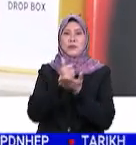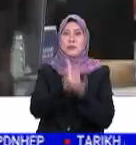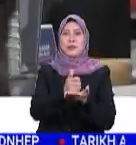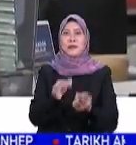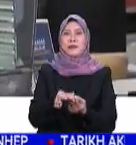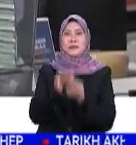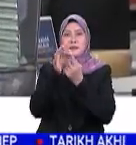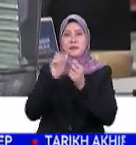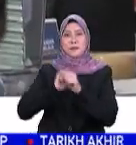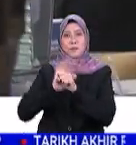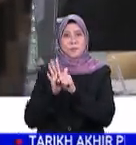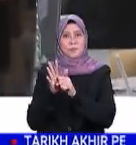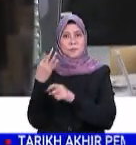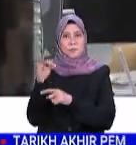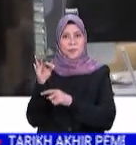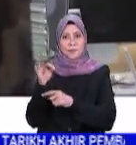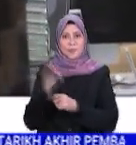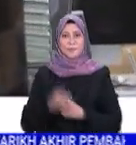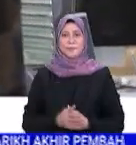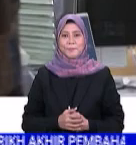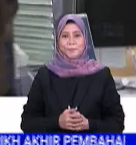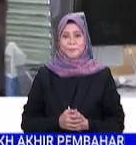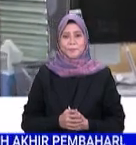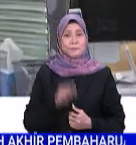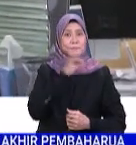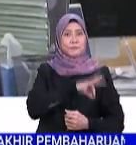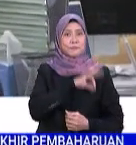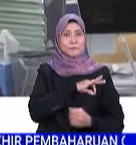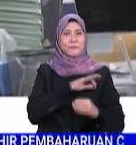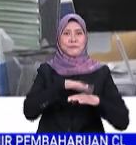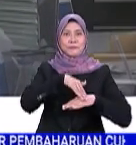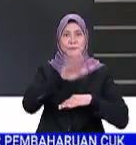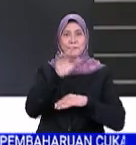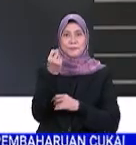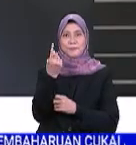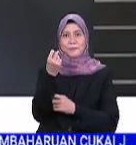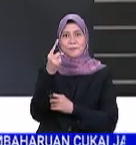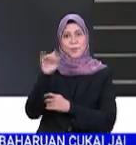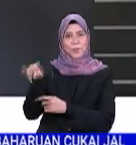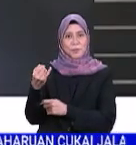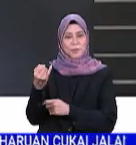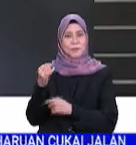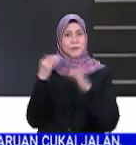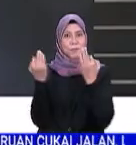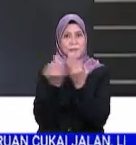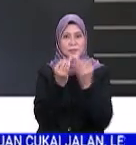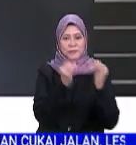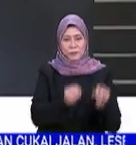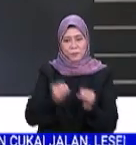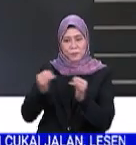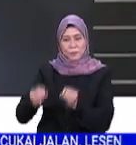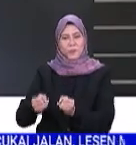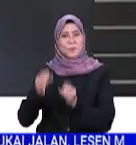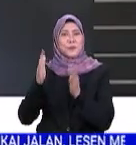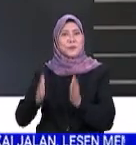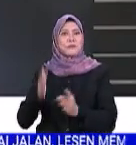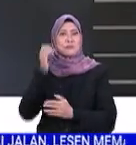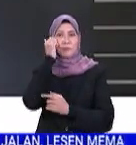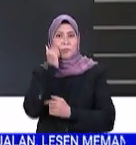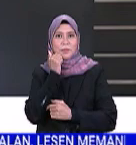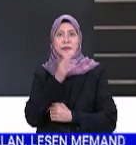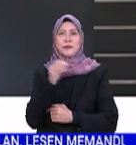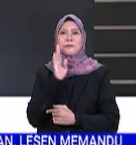khas COVID-19 BKC, memanfaatkan lebih 11 juta isi rumah, individu, warga emas serta